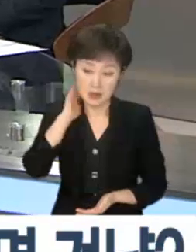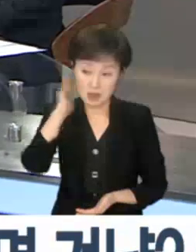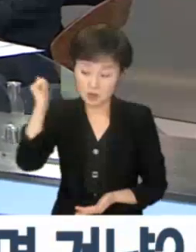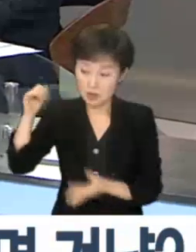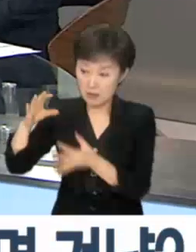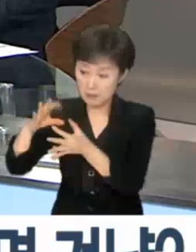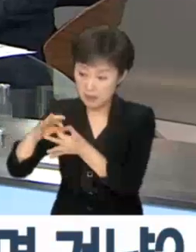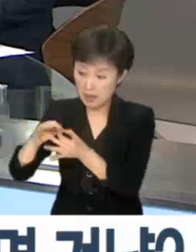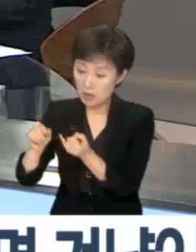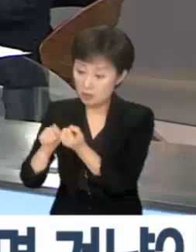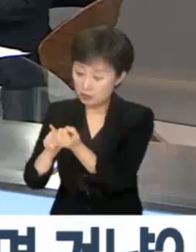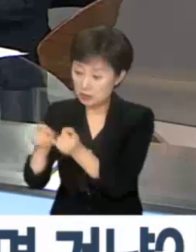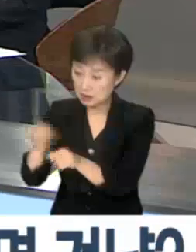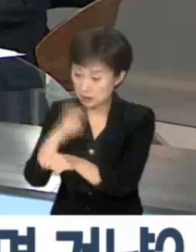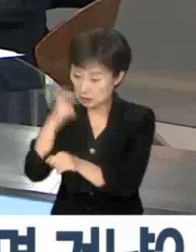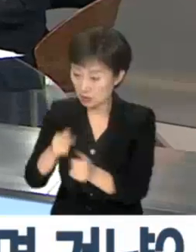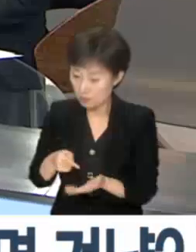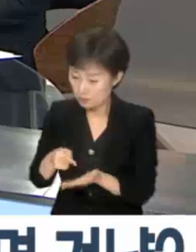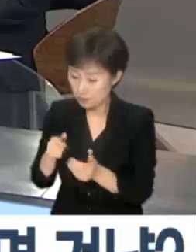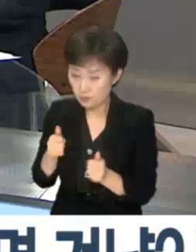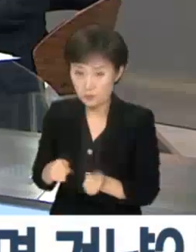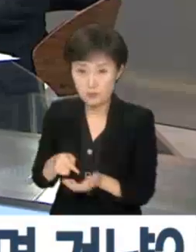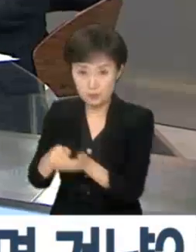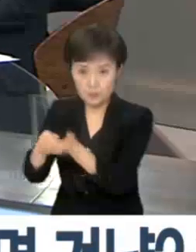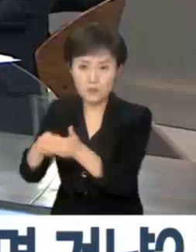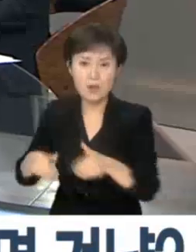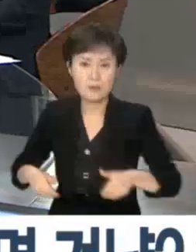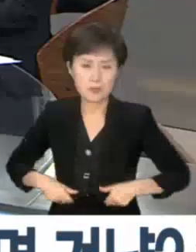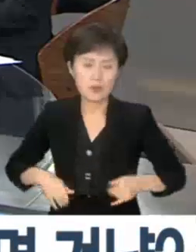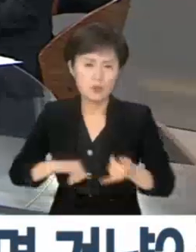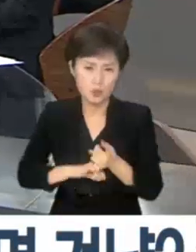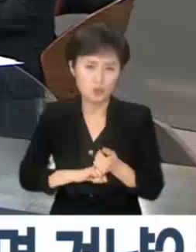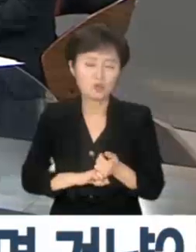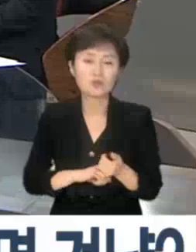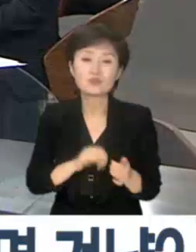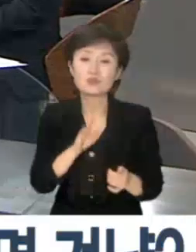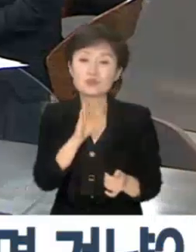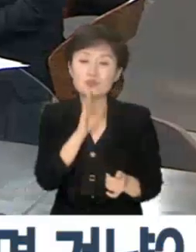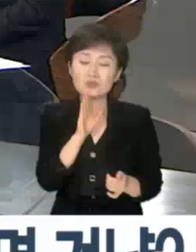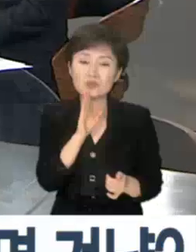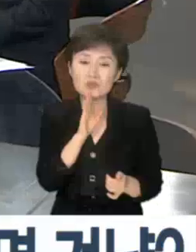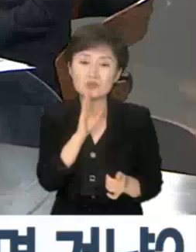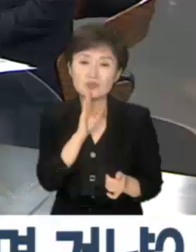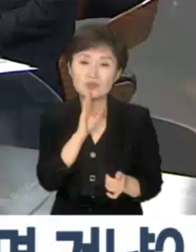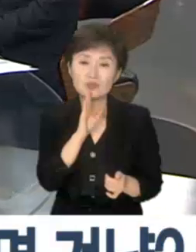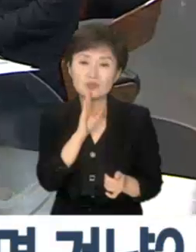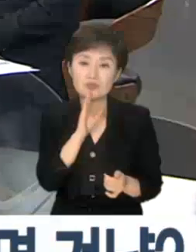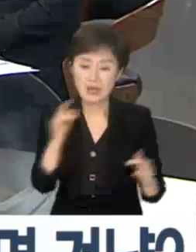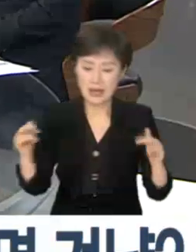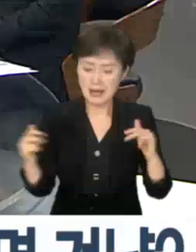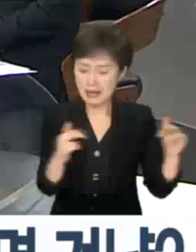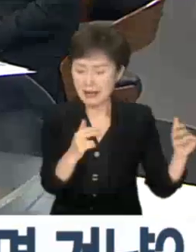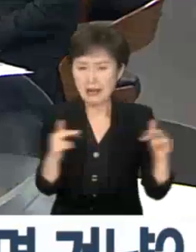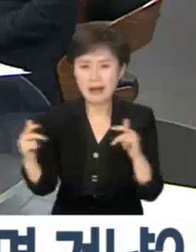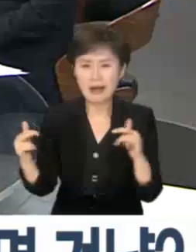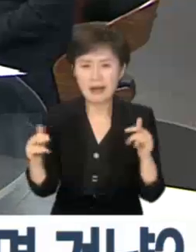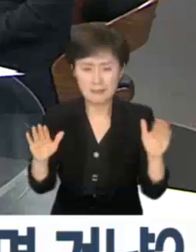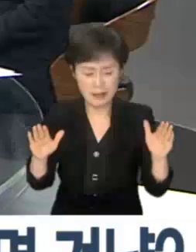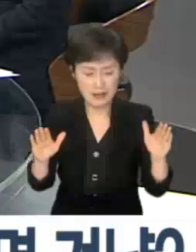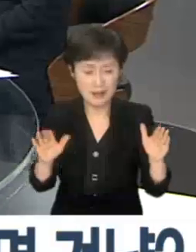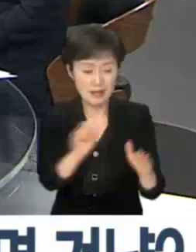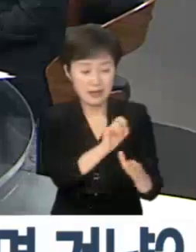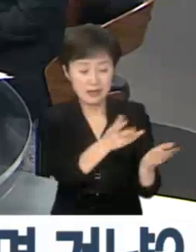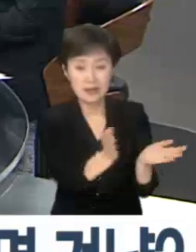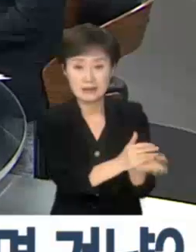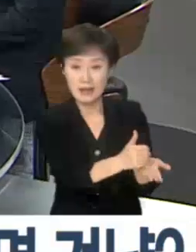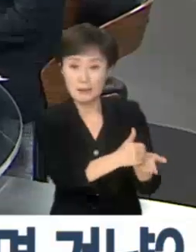본인 관련된 자, 알겠습니다. 저희가 다루고자 하는 주제를 지금 아니요, 제가 말씀드리고 죄송합니다. 두 분 여기까지만 한 말씀 드릴게요. 야당에서